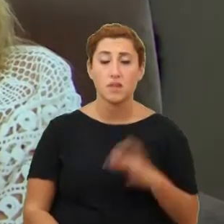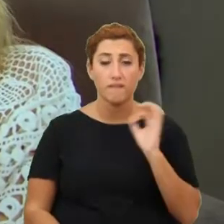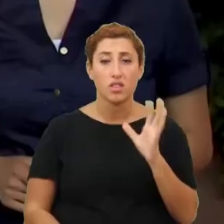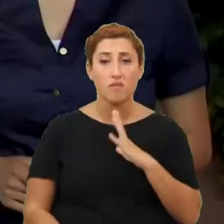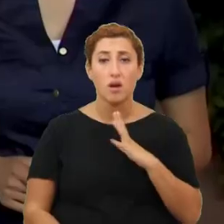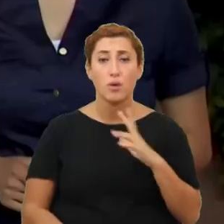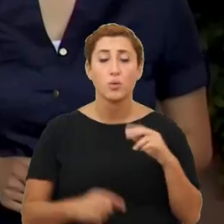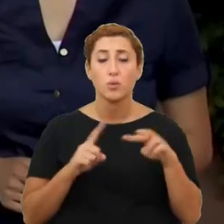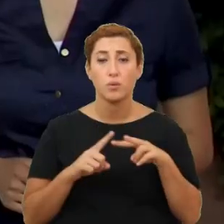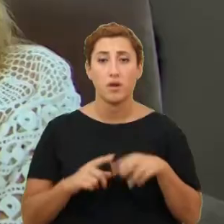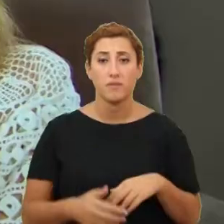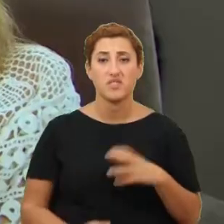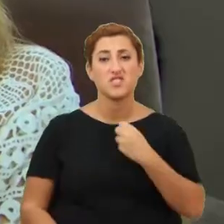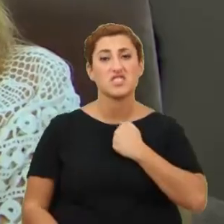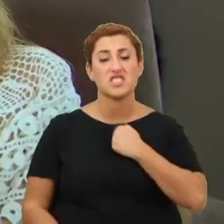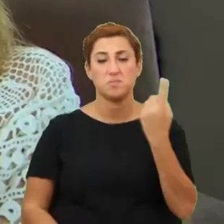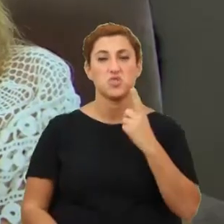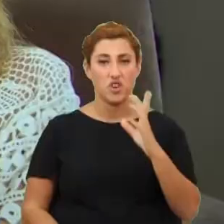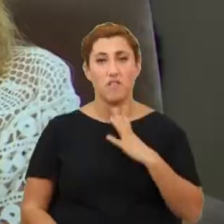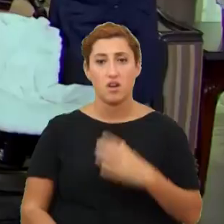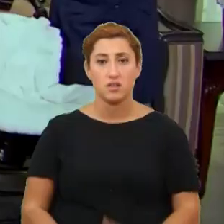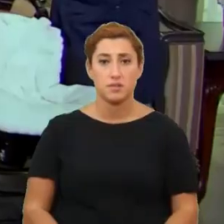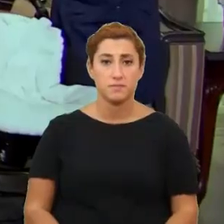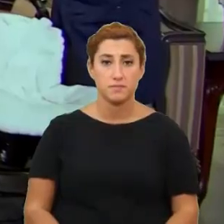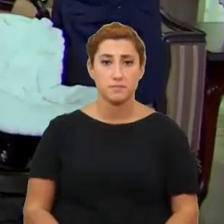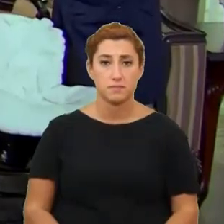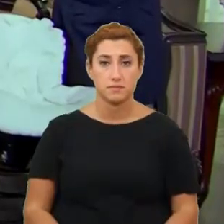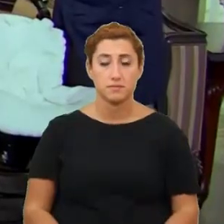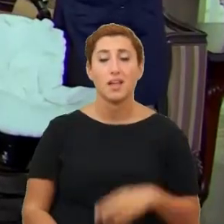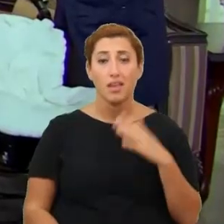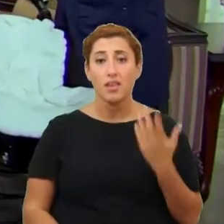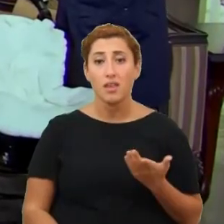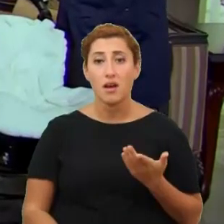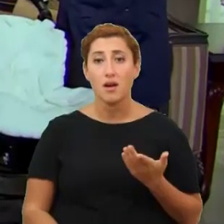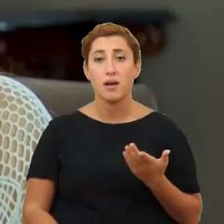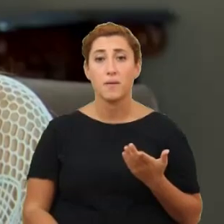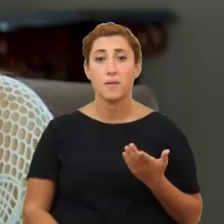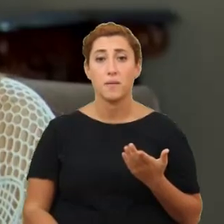Evet var Nurhan, canımı sıkan bir şey var. Ya...